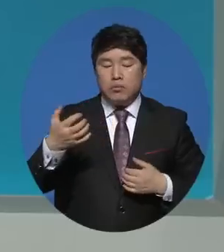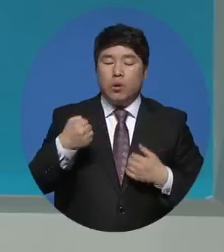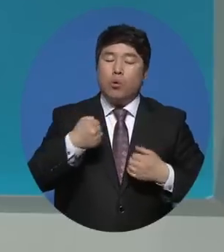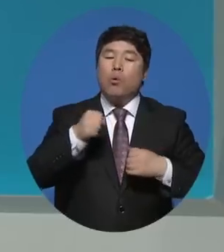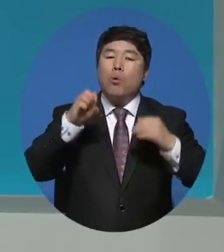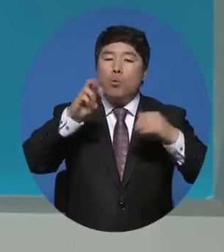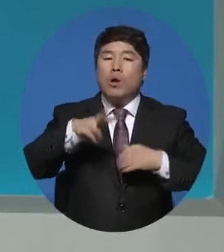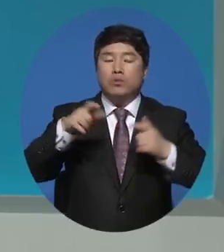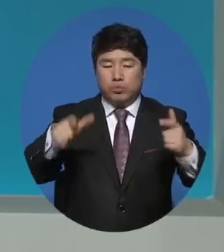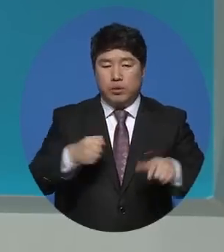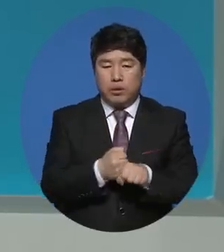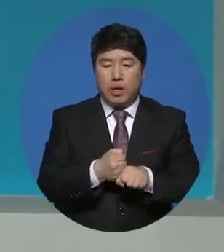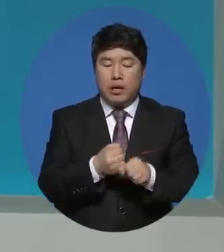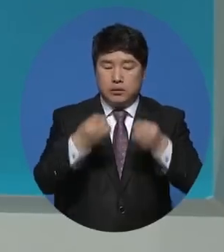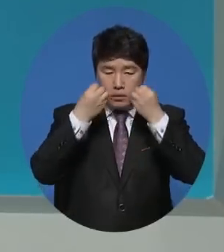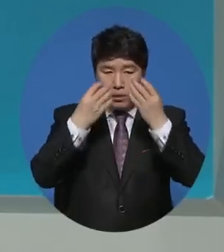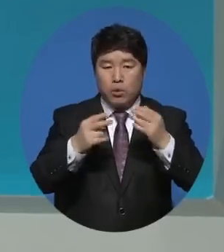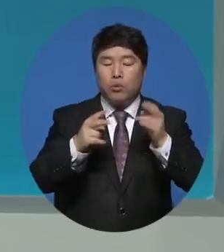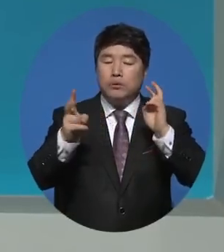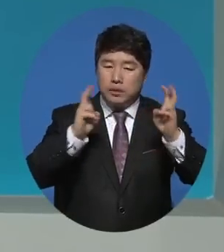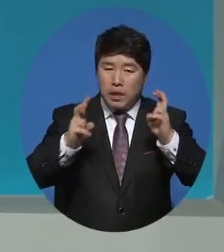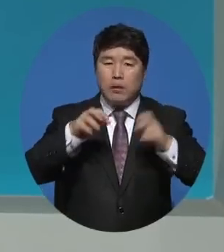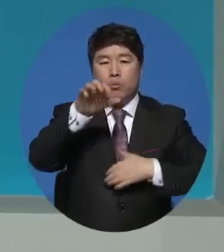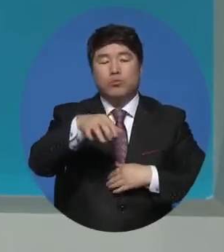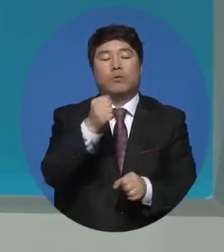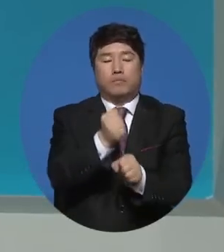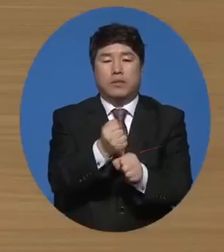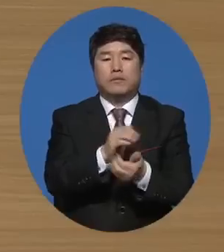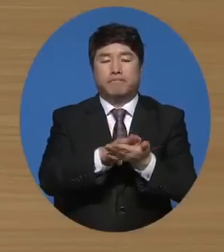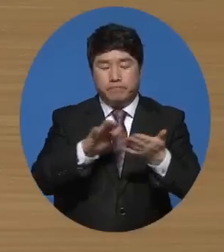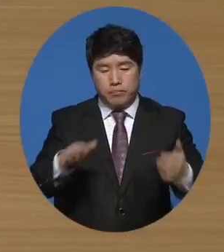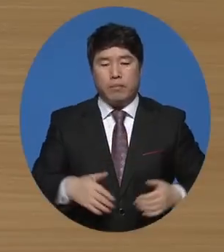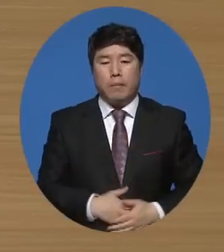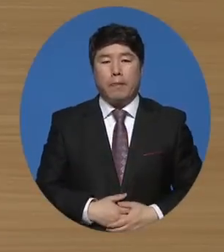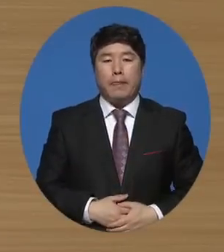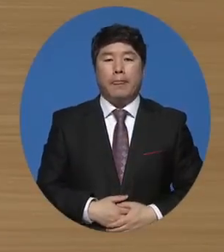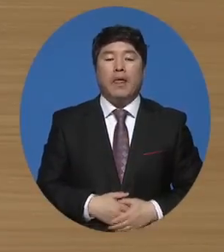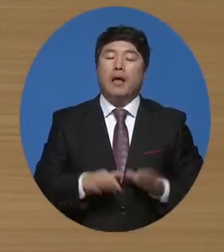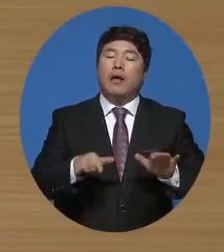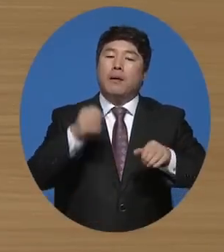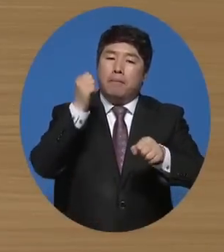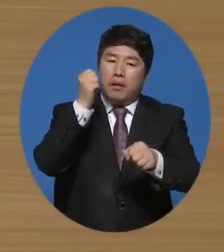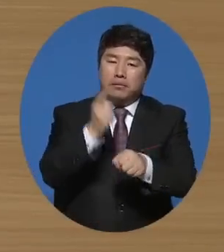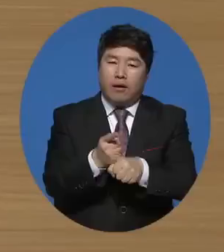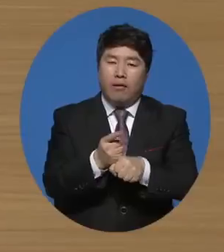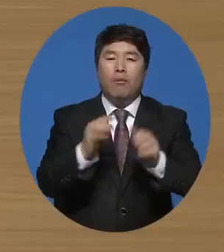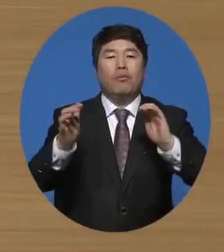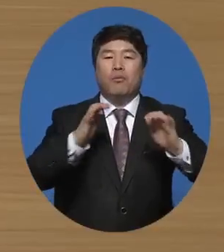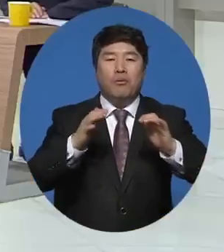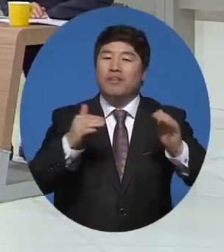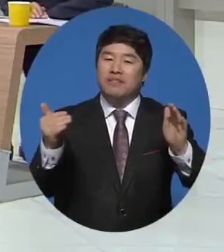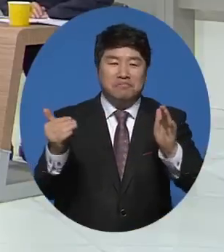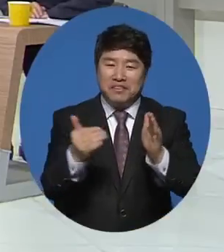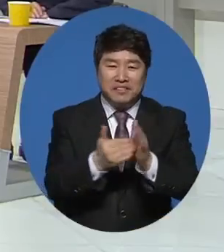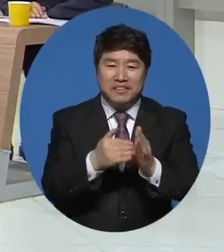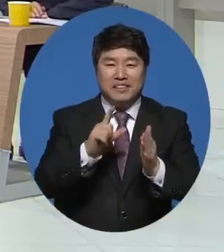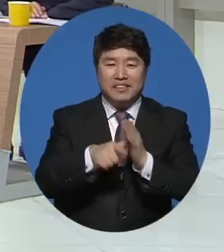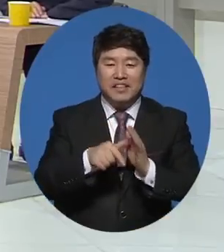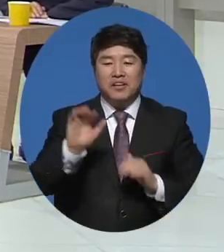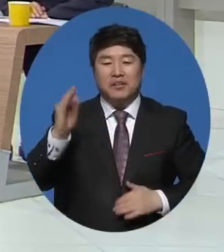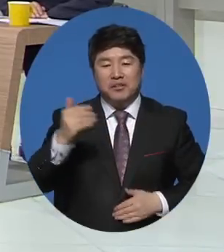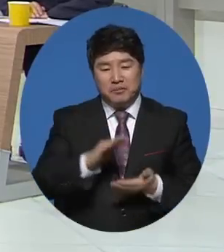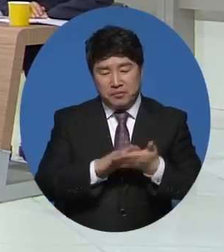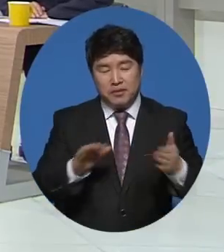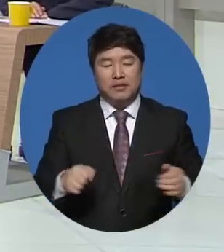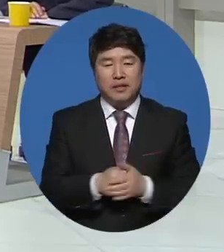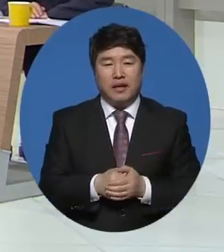지역을 첨단 산업 지역으로 만들겠습니다네 벌써 토론을 마무리할 시간입니다